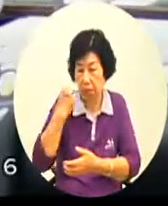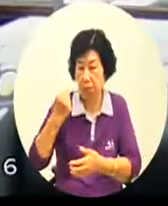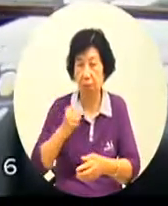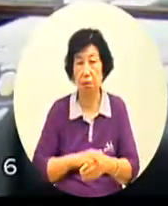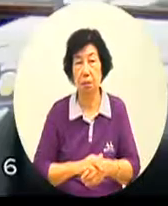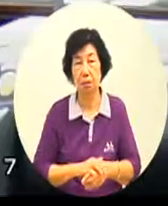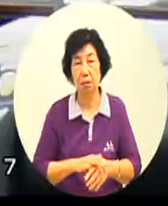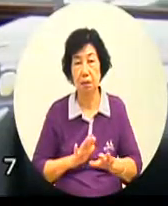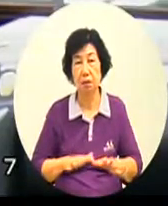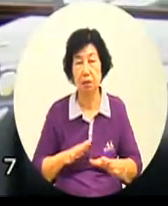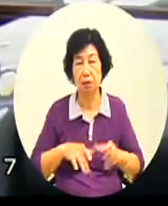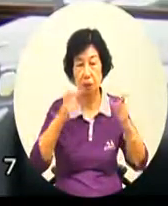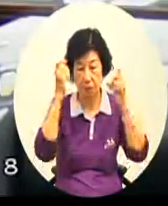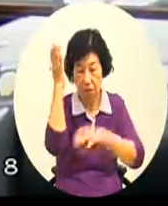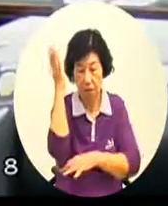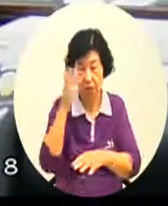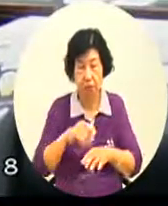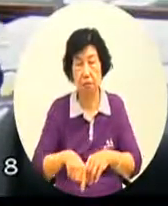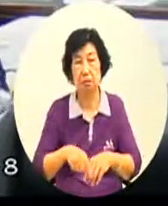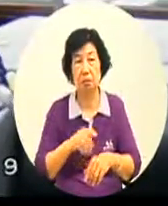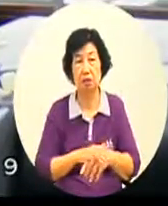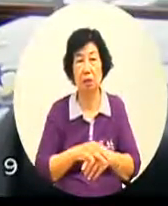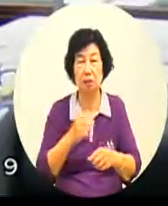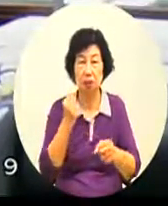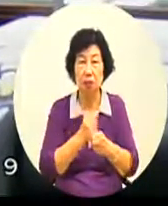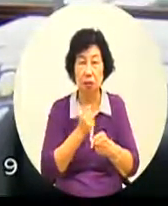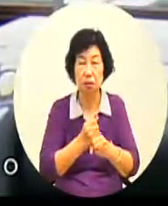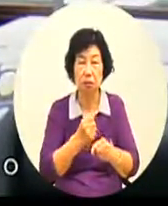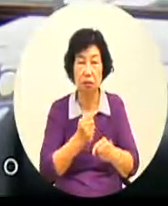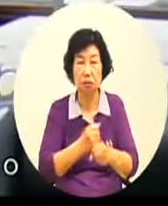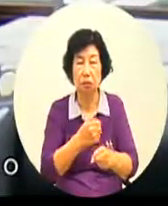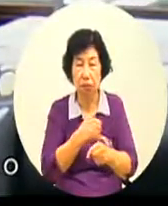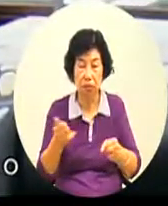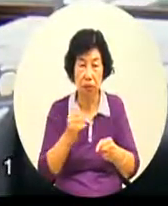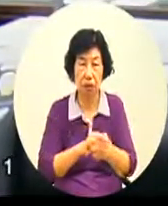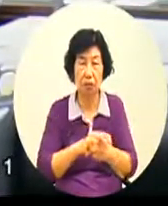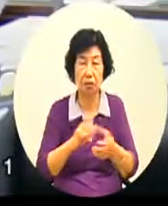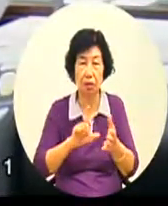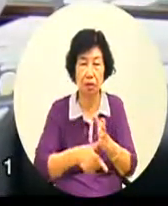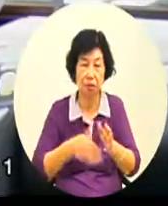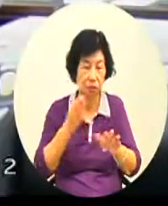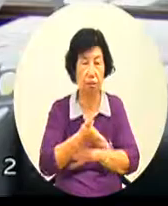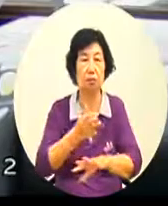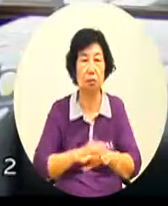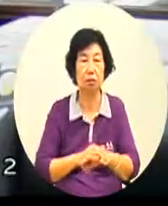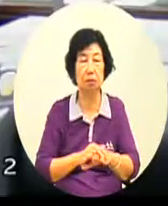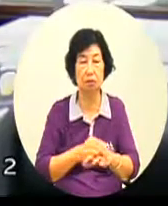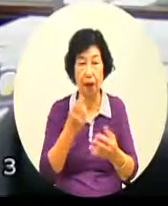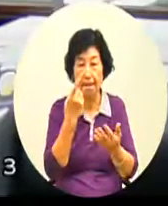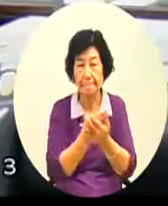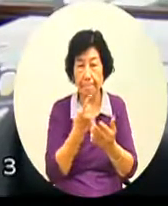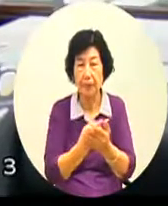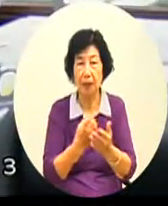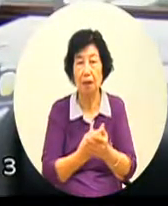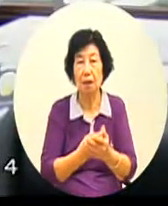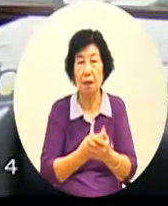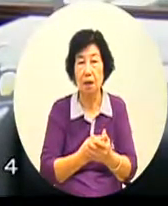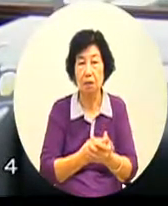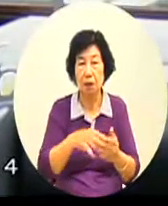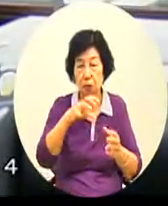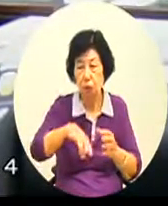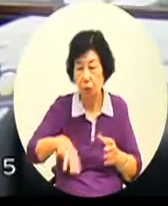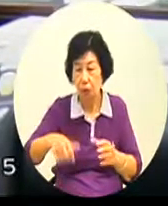些事情，的确让人家觉得非常的讶异呀，竟然可以这样子，每个局处首长的司机超时工作、